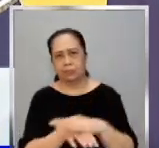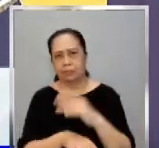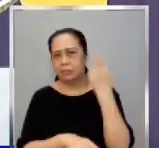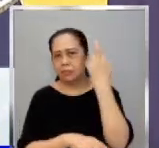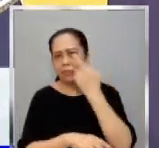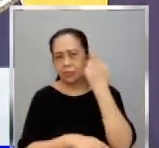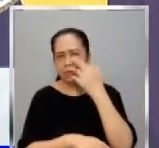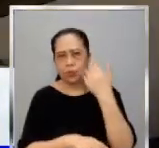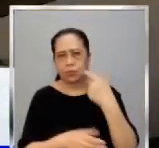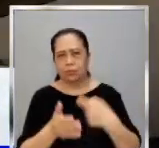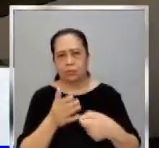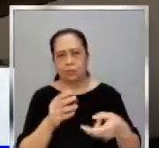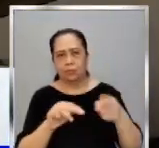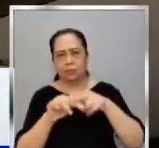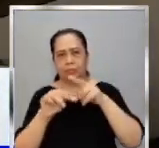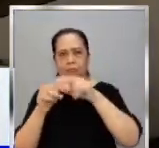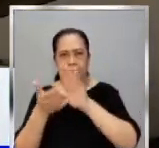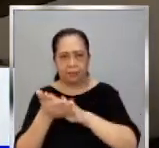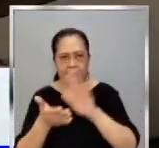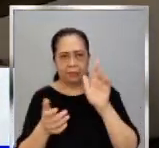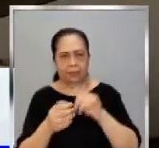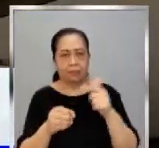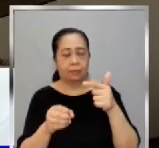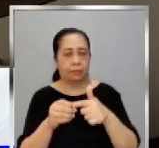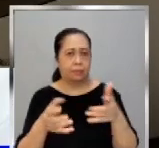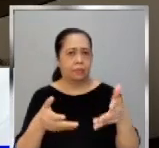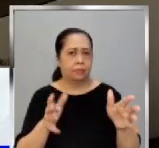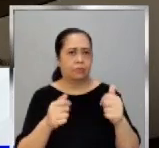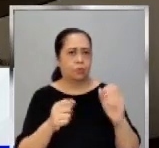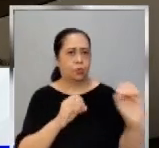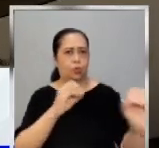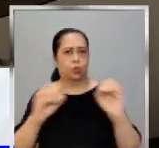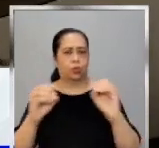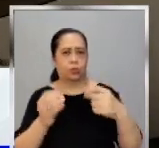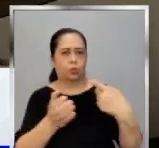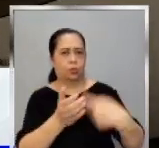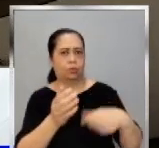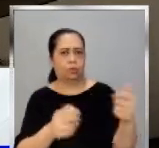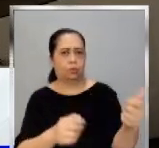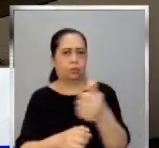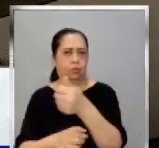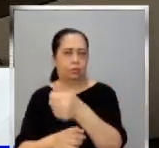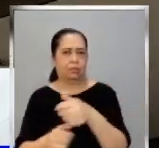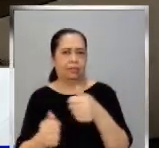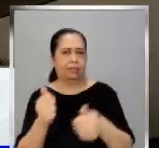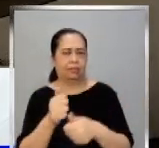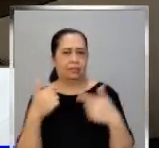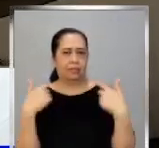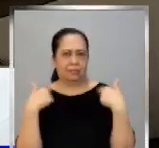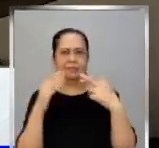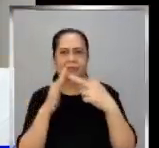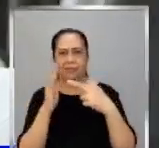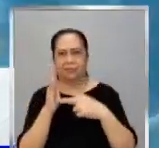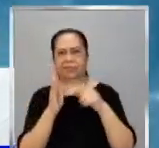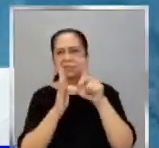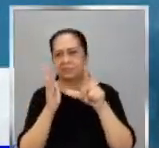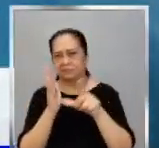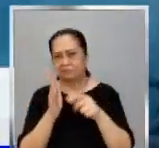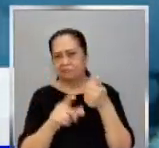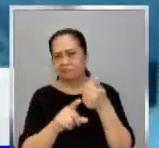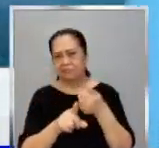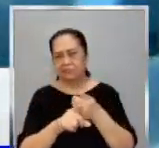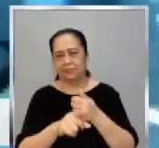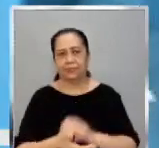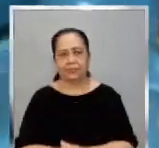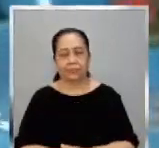presyuhan ng mga gas station at pinapayagan ng sari-sariling presyo ng mga yan sa ilalim ng deregulated oil industry. May good